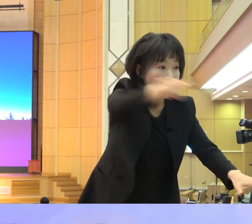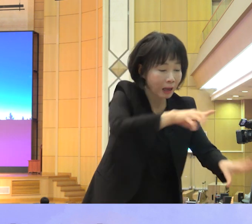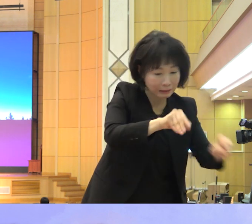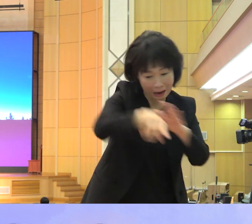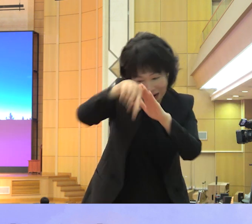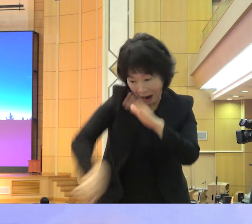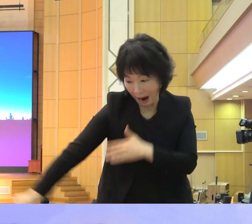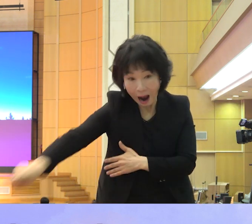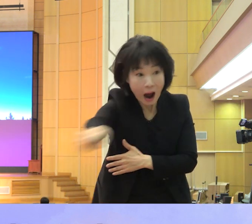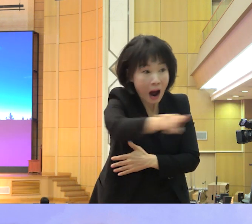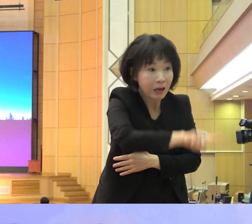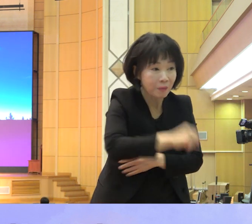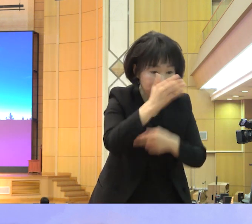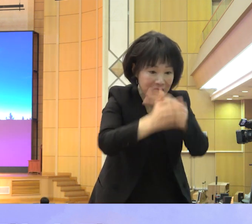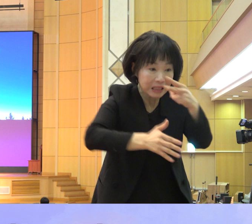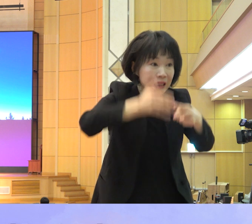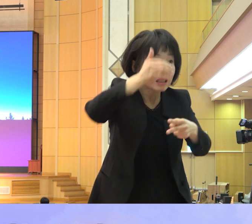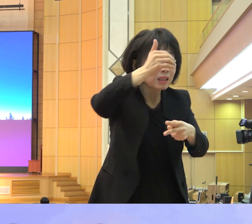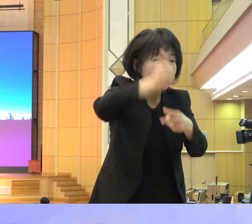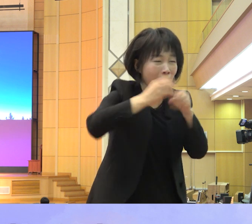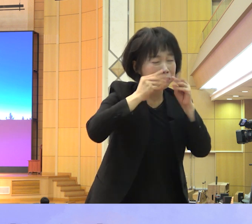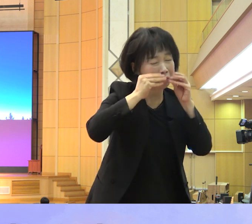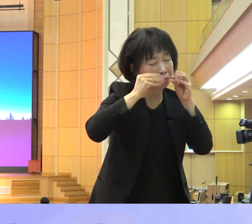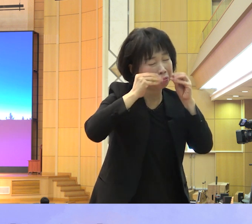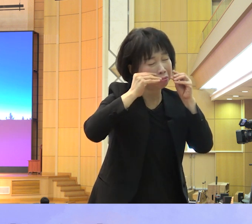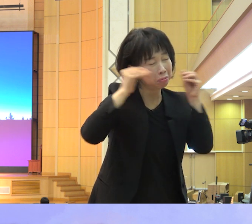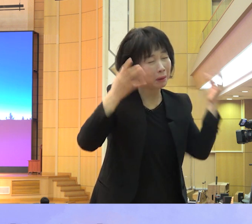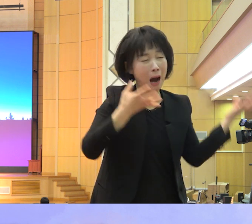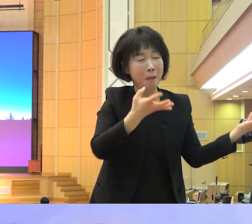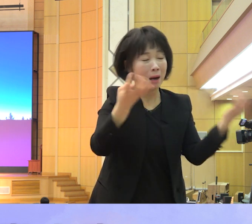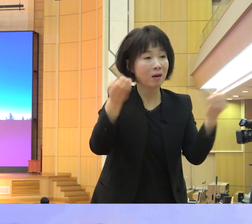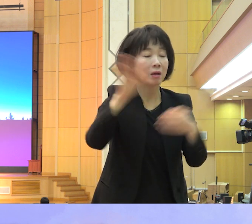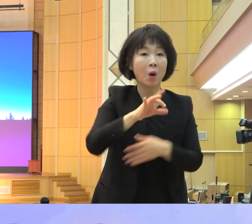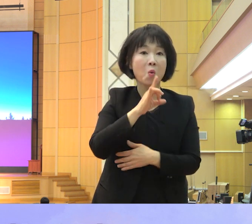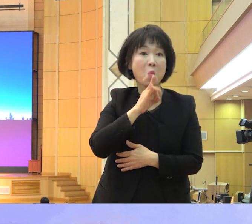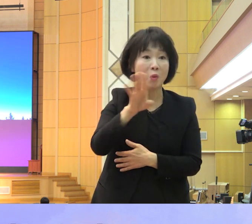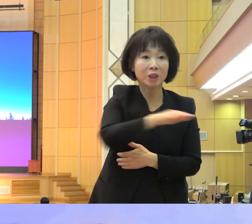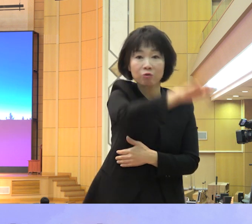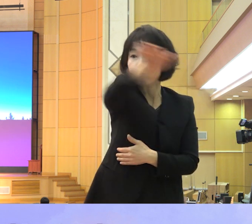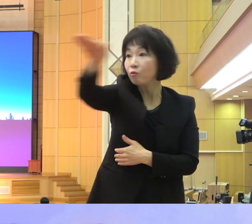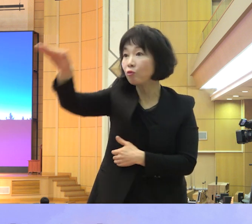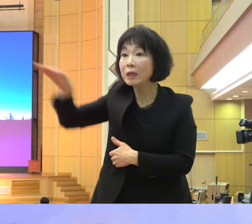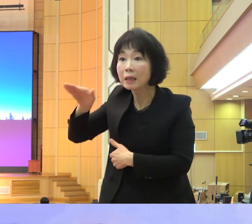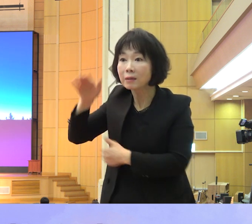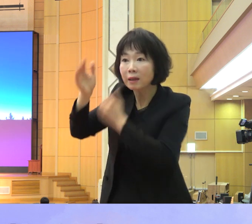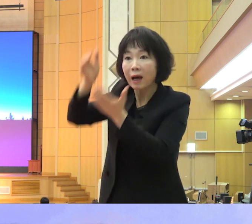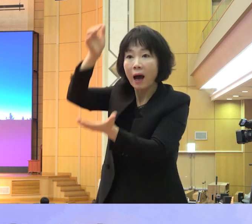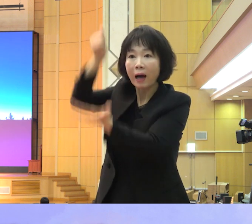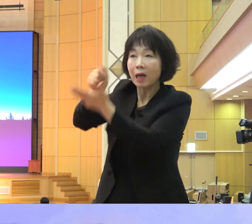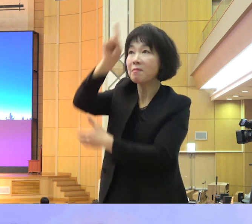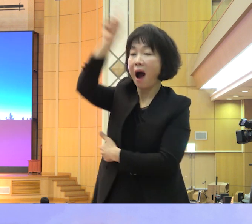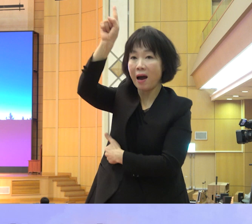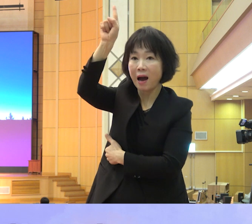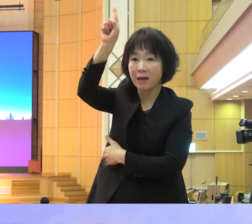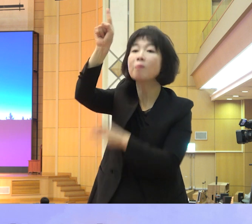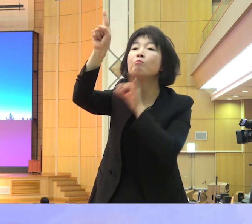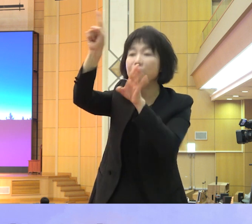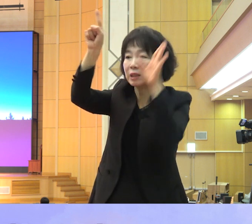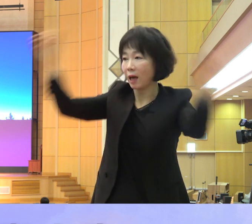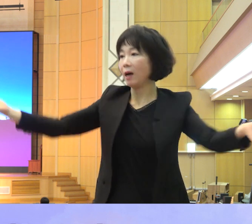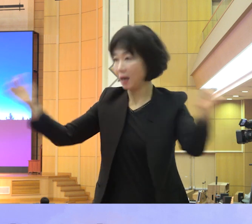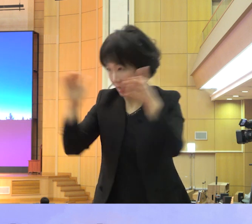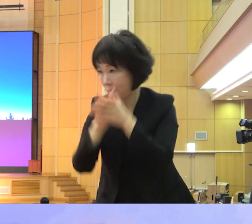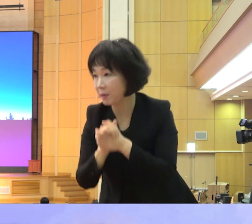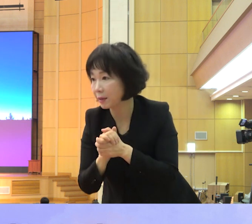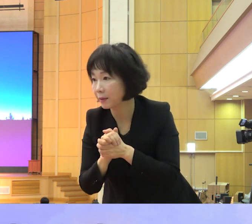땅 아래나 신이라 칭하는 자는 많지만은 오직 우리에게는 하나님 한 분만 있다고